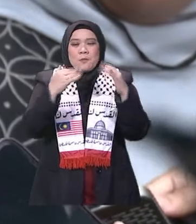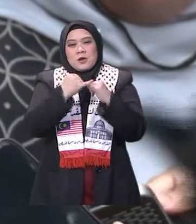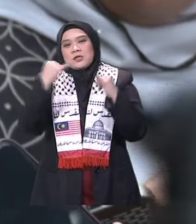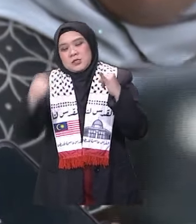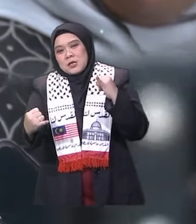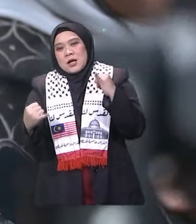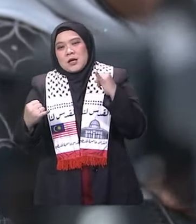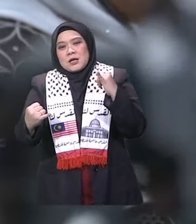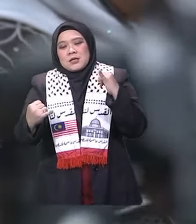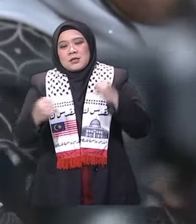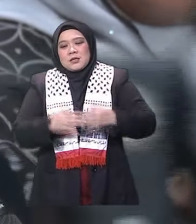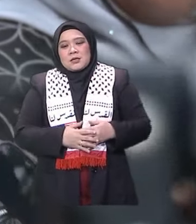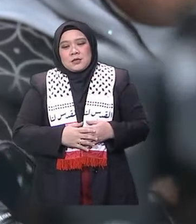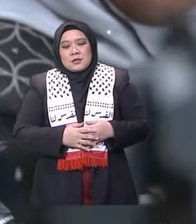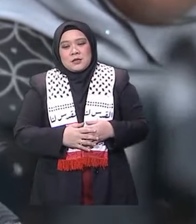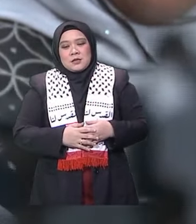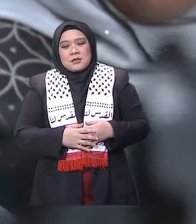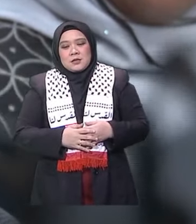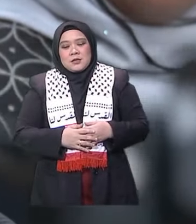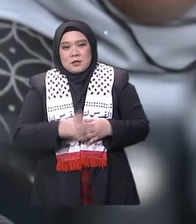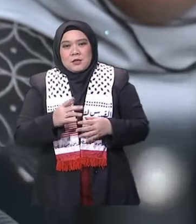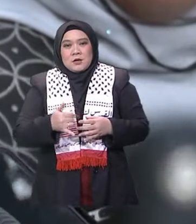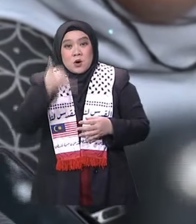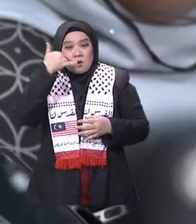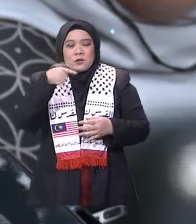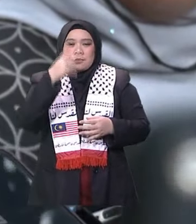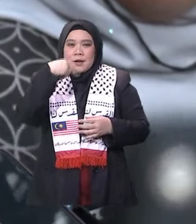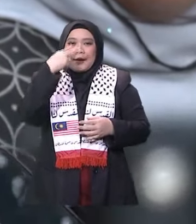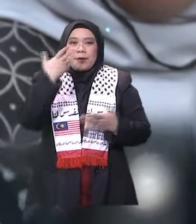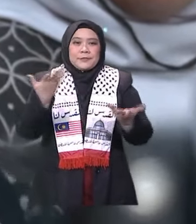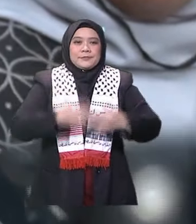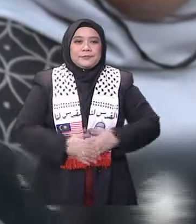lepas tu I cau her dia tengah menangis-nangis so